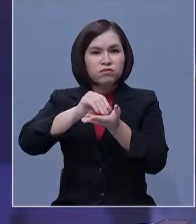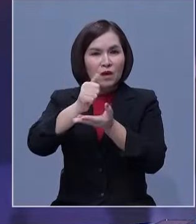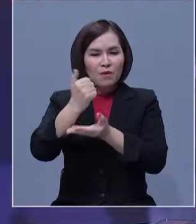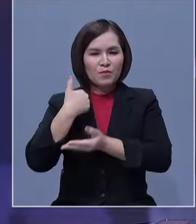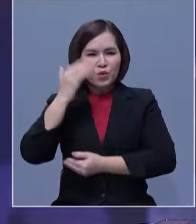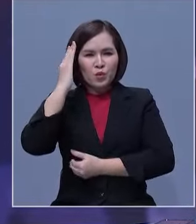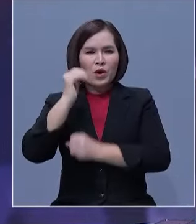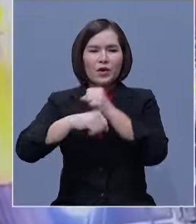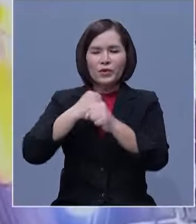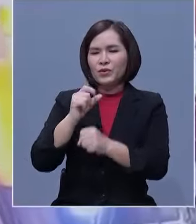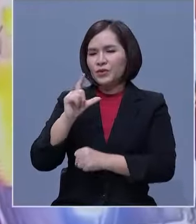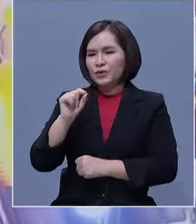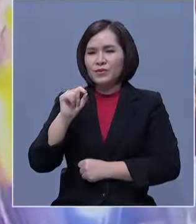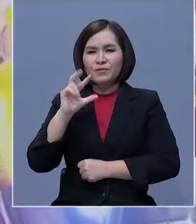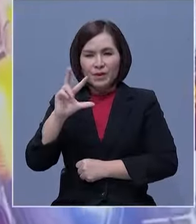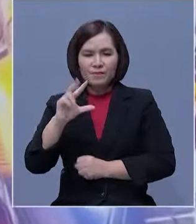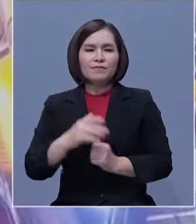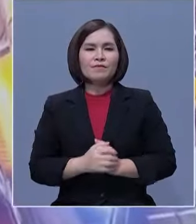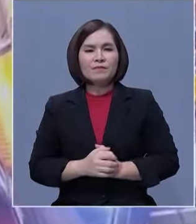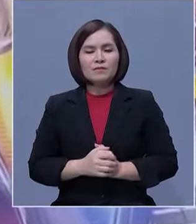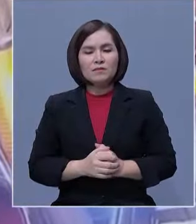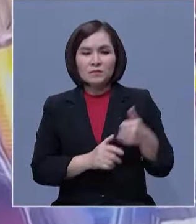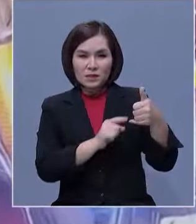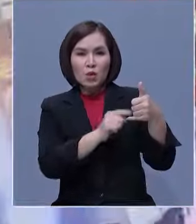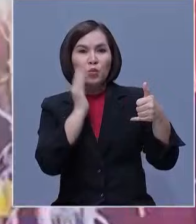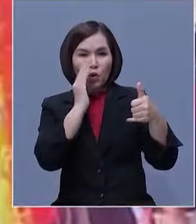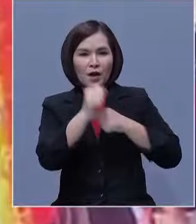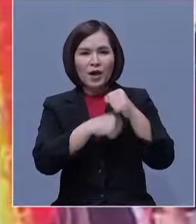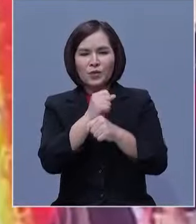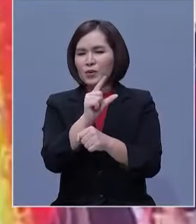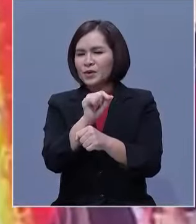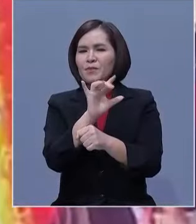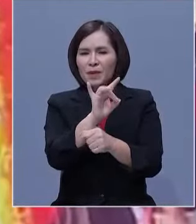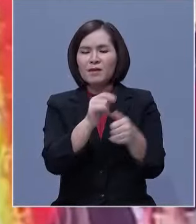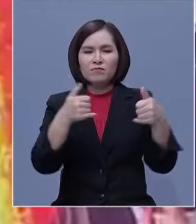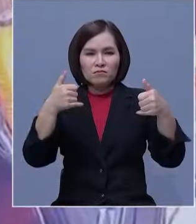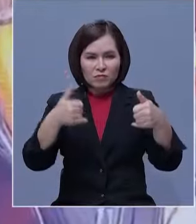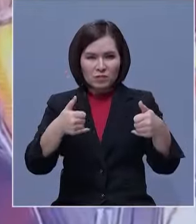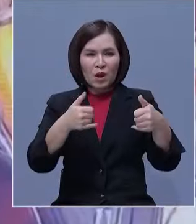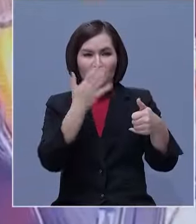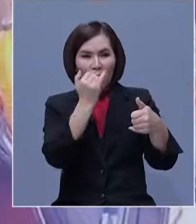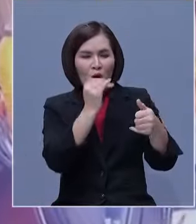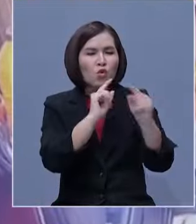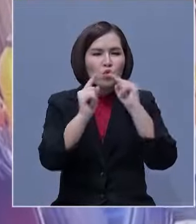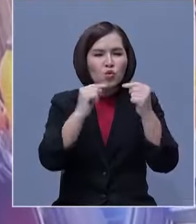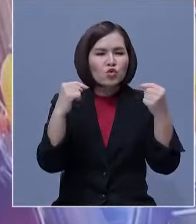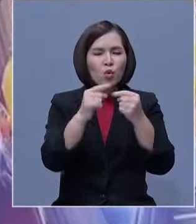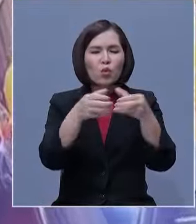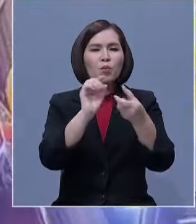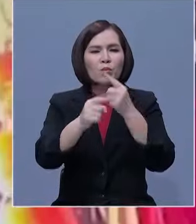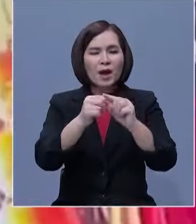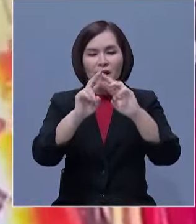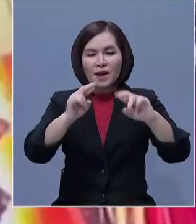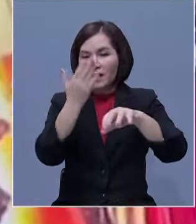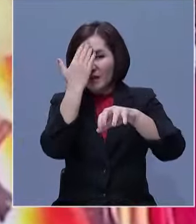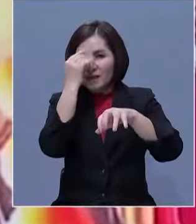ายุ23ปีเดินเข้ามาหานายธนูอายุ28ปีที่ยืนคุยอยู่กับเพื่อนอยู่หน้าร้านนะครับก่อน